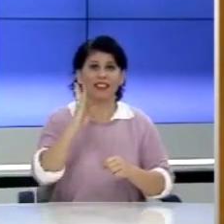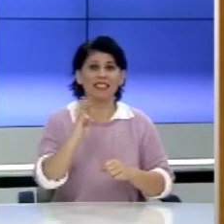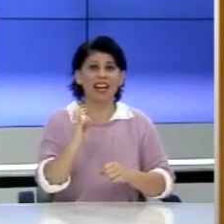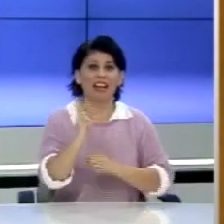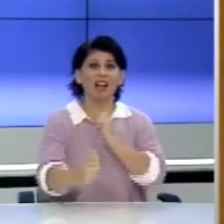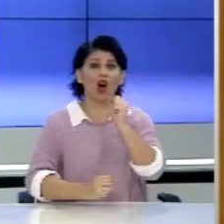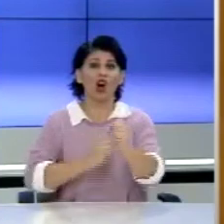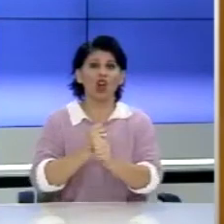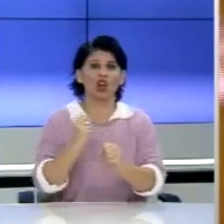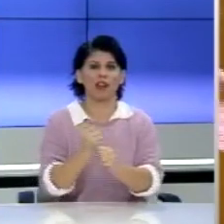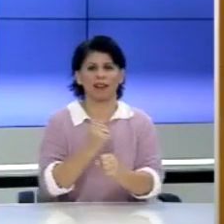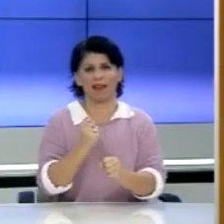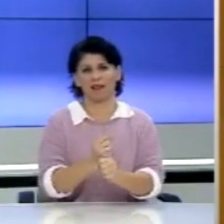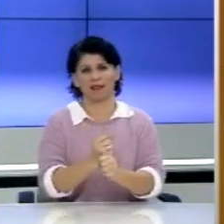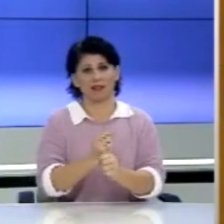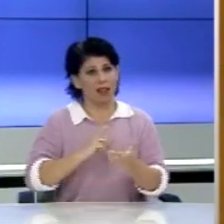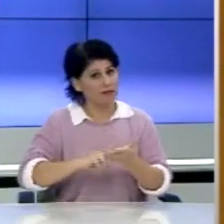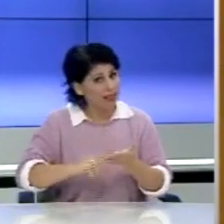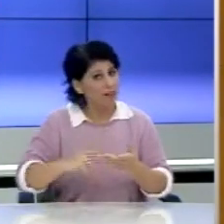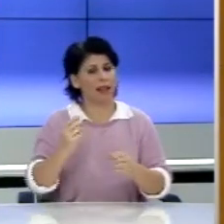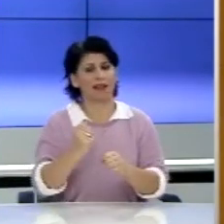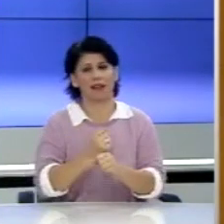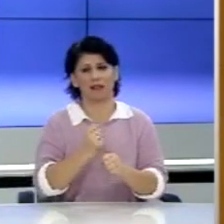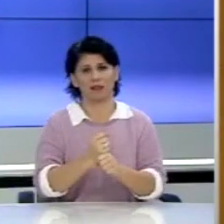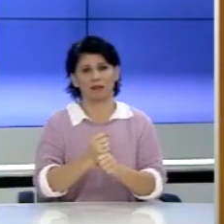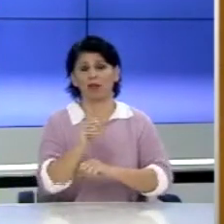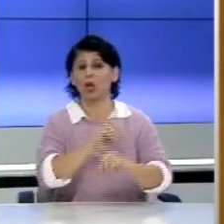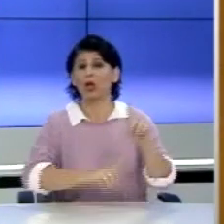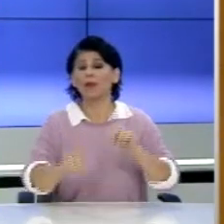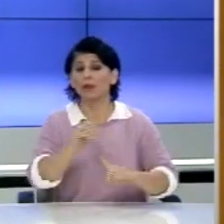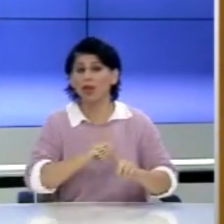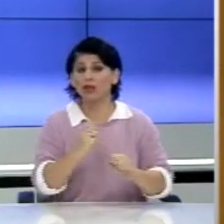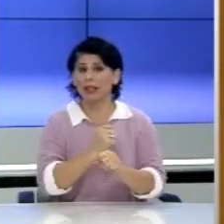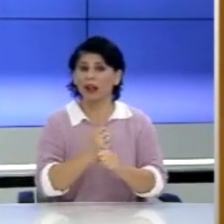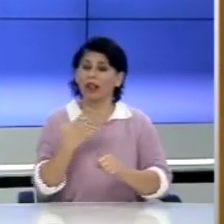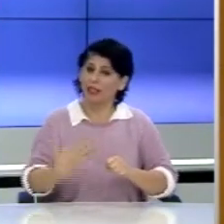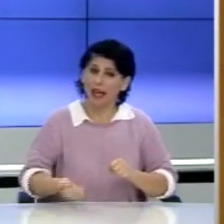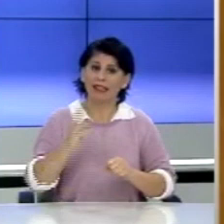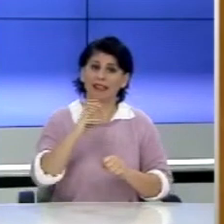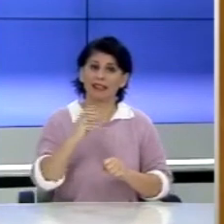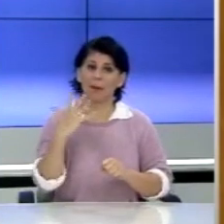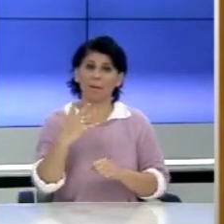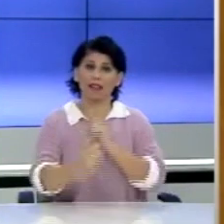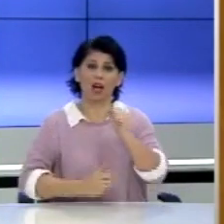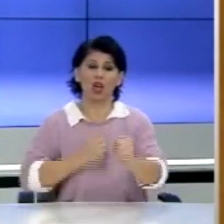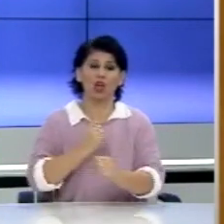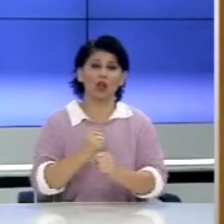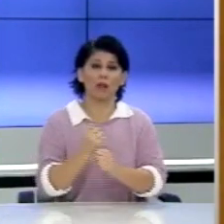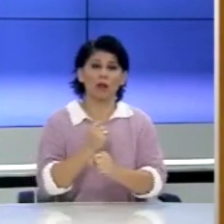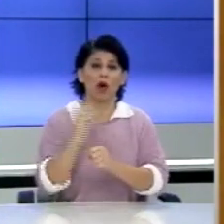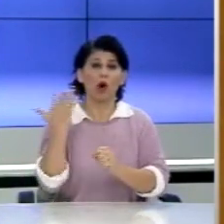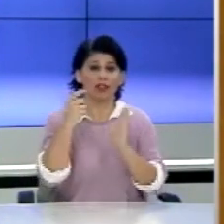χρόνια εργασίας και μάλιστα ασφαλισμένης? Ποιος εργαζόμενος θα έχει 35 έτη δουλειάς όταν